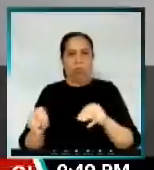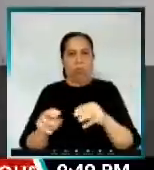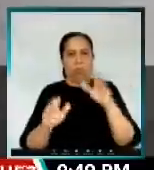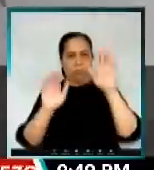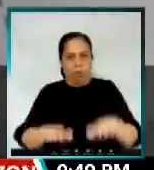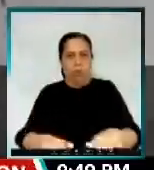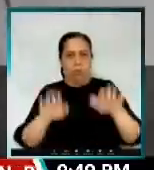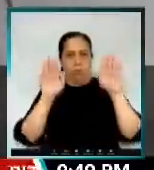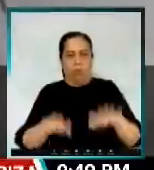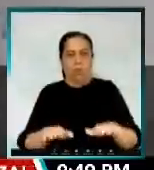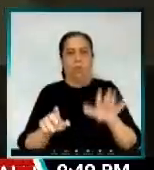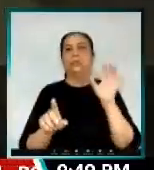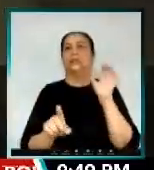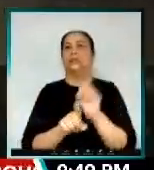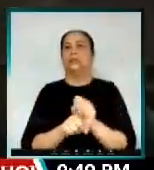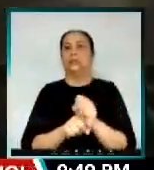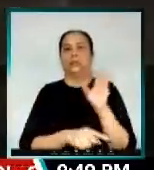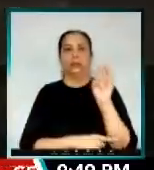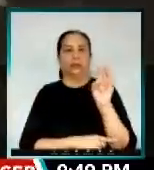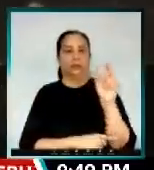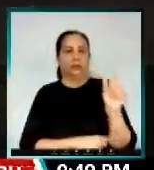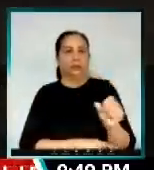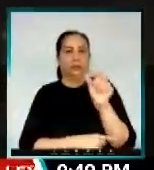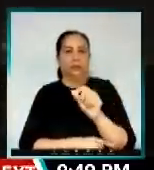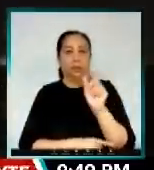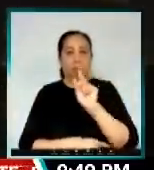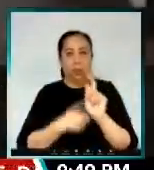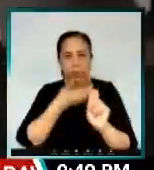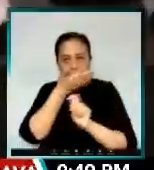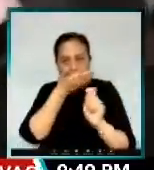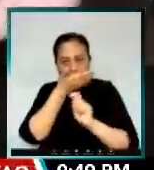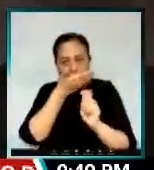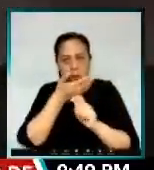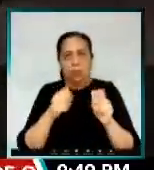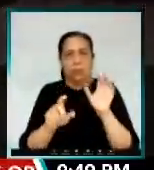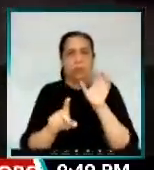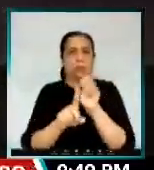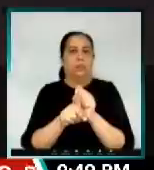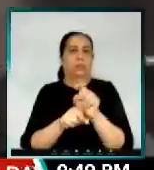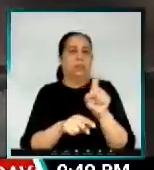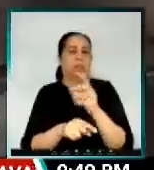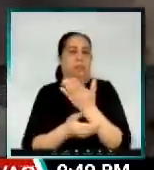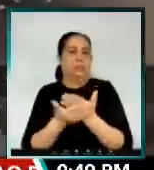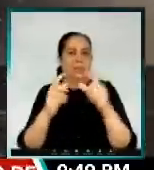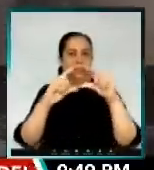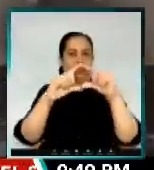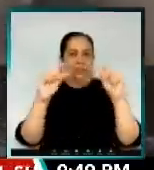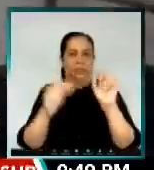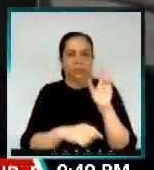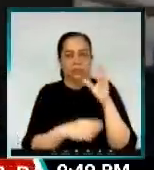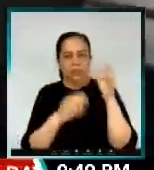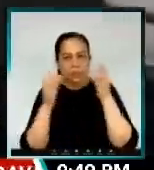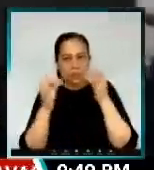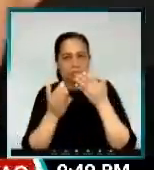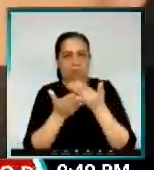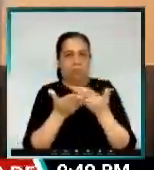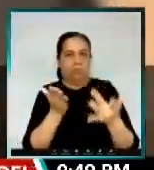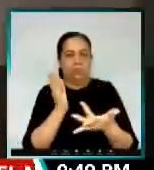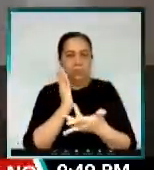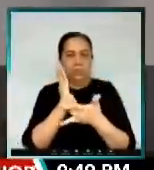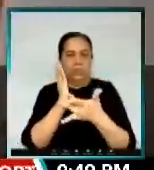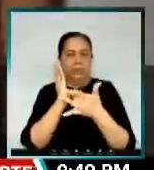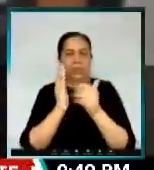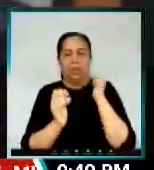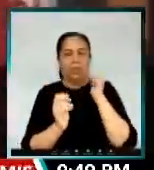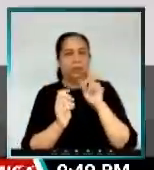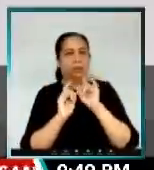Huli sa akto ang anim na ito na bumabatak ng shabu. Nakuha sa kanila ang ilang sachet ng droga at mga drug paraphernalia. Tumanggi silang magbigay ng